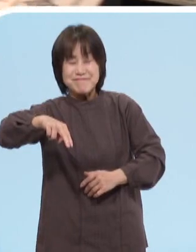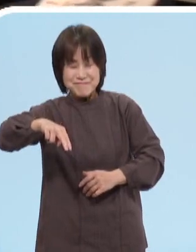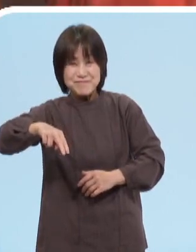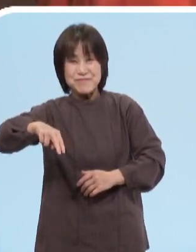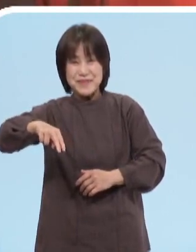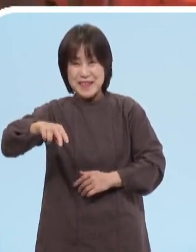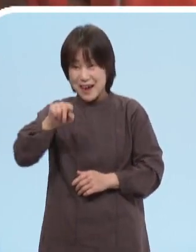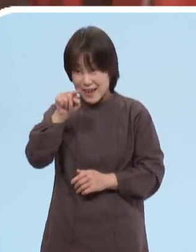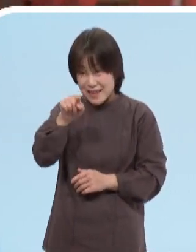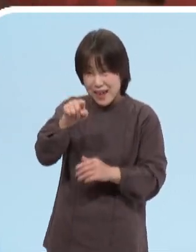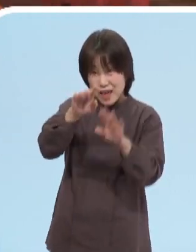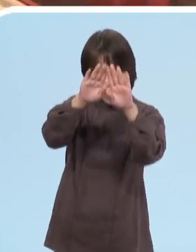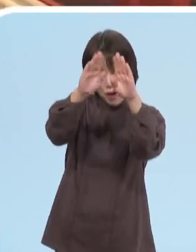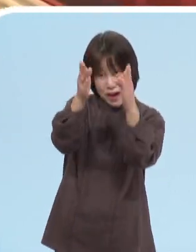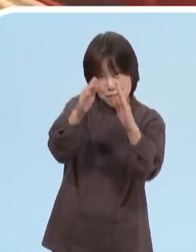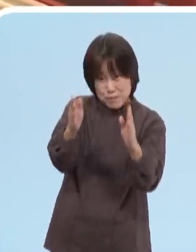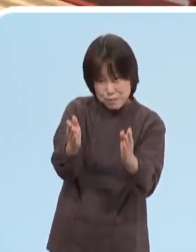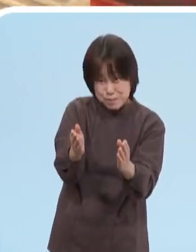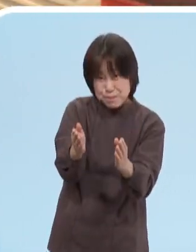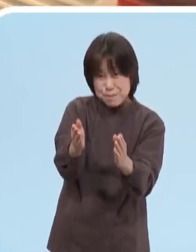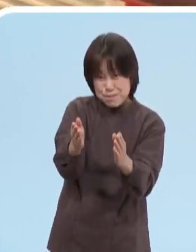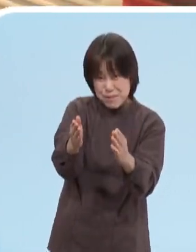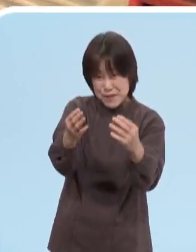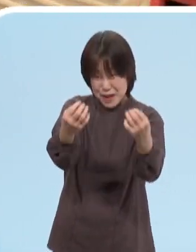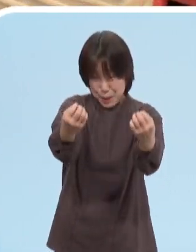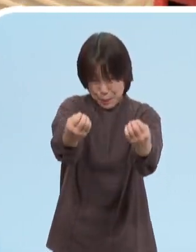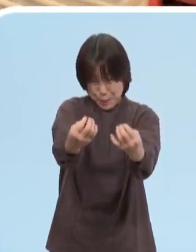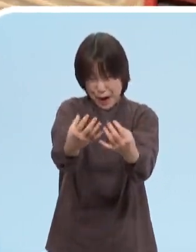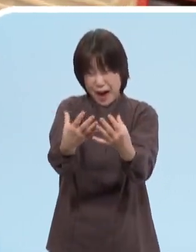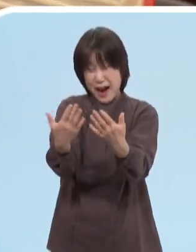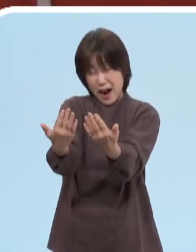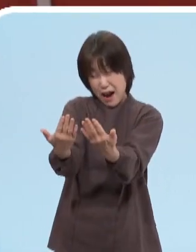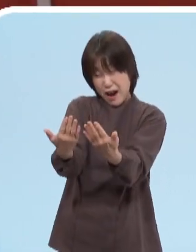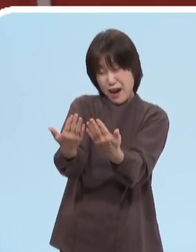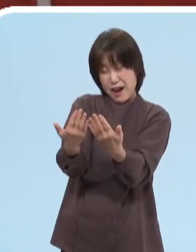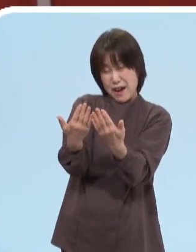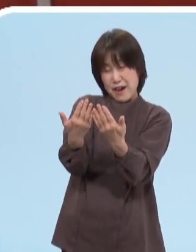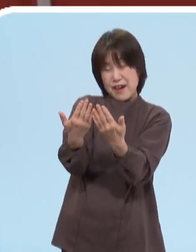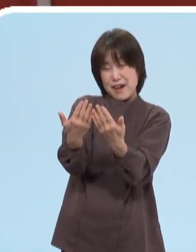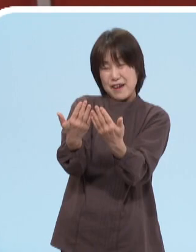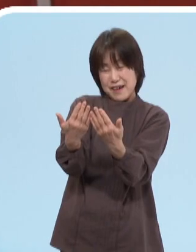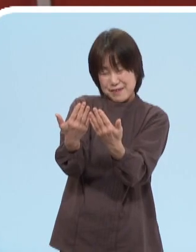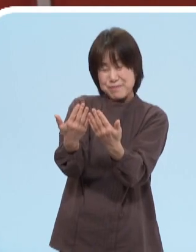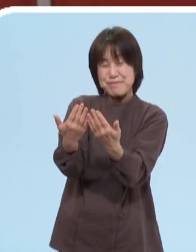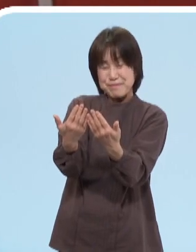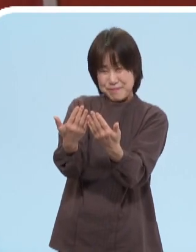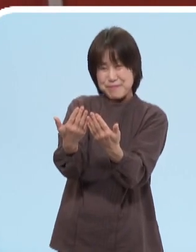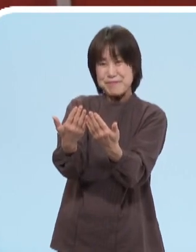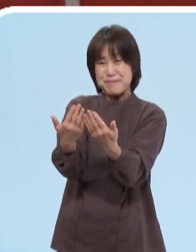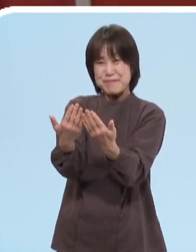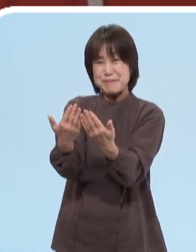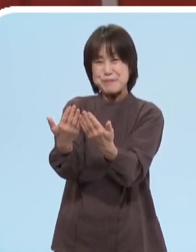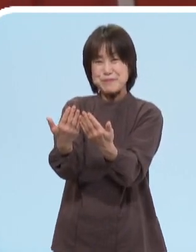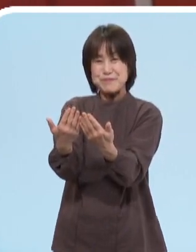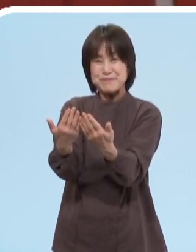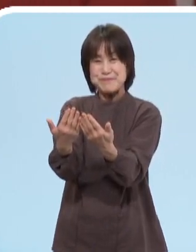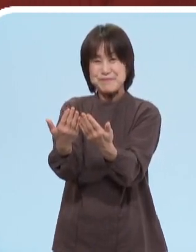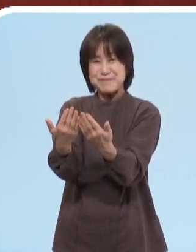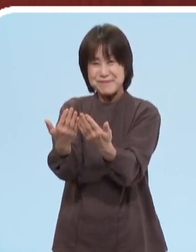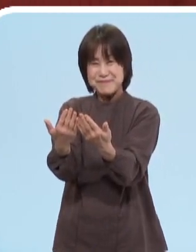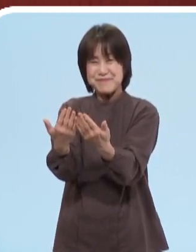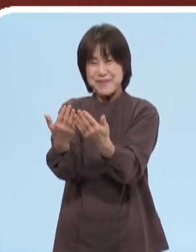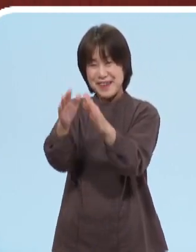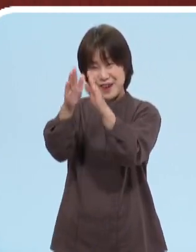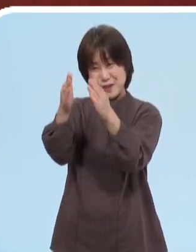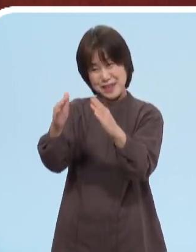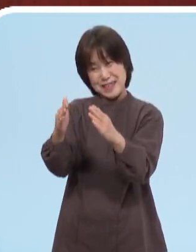まして、はいはい、中の阿弥陀さん尊像がいるんですが、ちょうどその後ろからこう光がお堂の中に入ってき